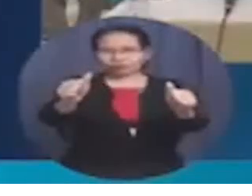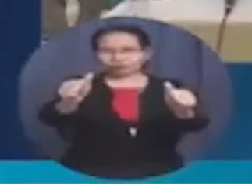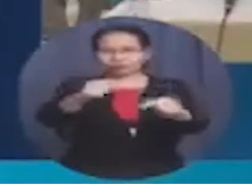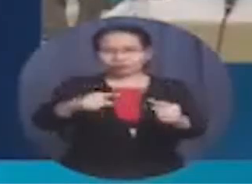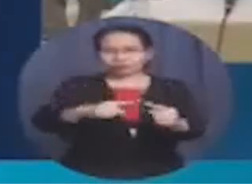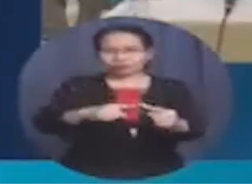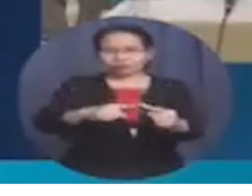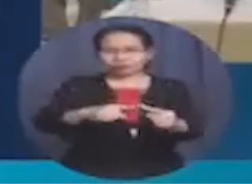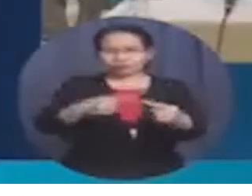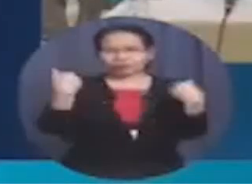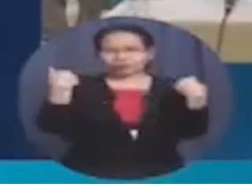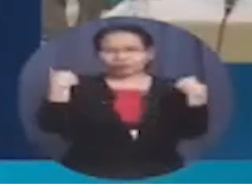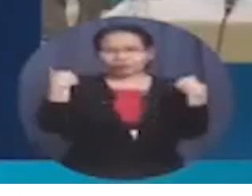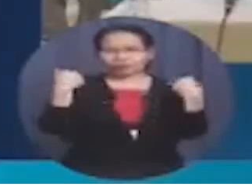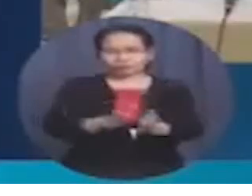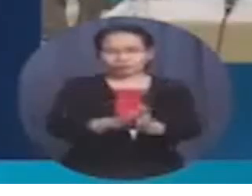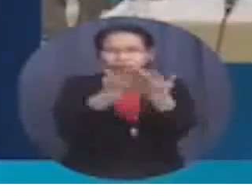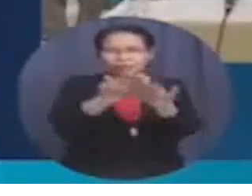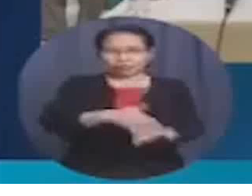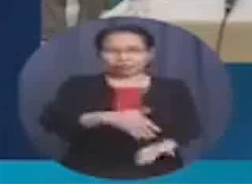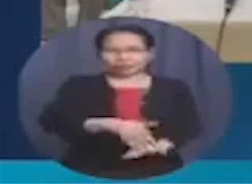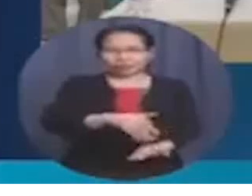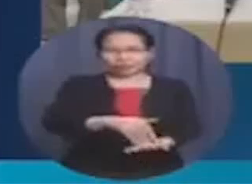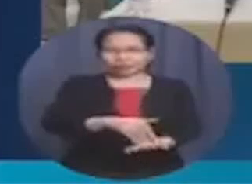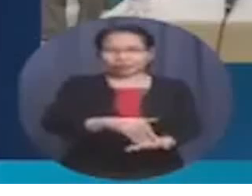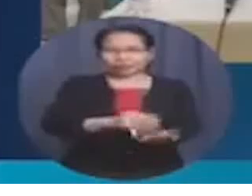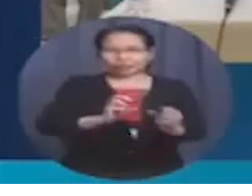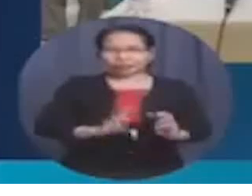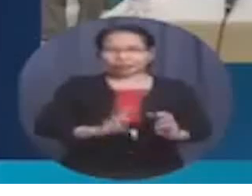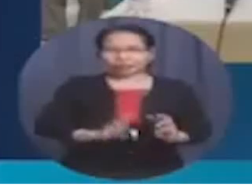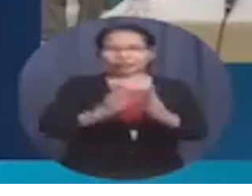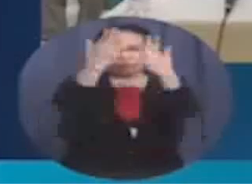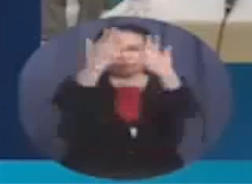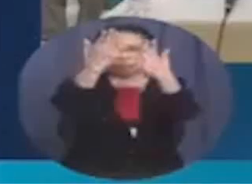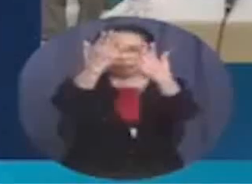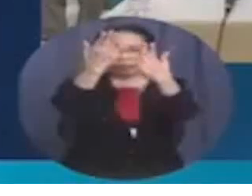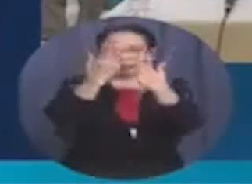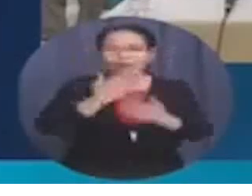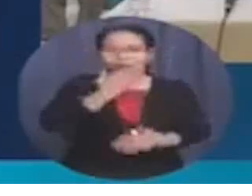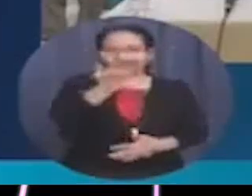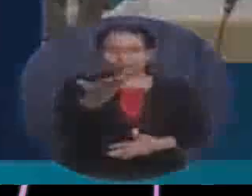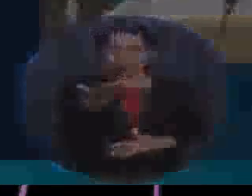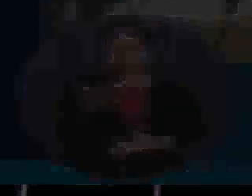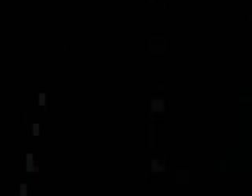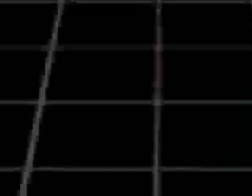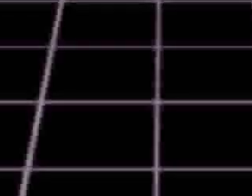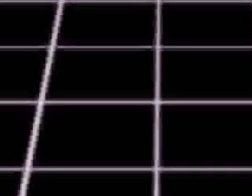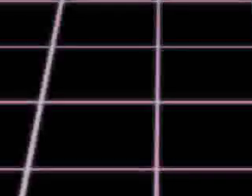kung kailan magkakaroon ulit tayo ng Bible study. Samantala, salamat po sa inyong lahat, mga kapatid.